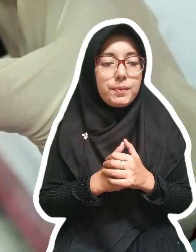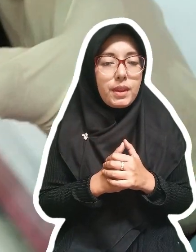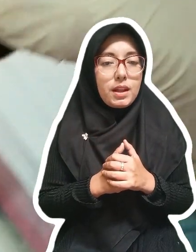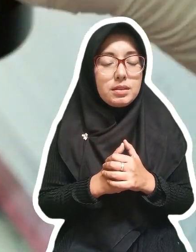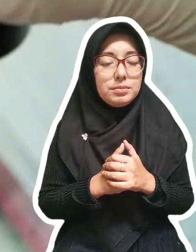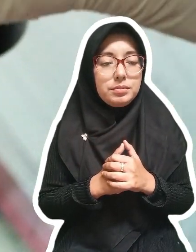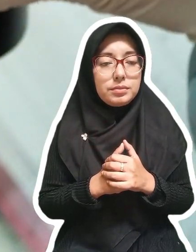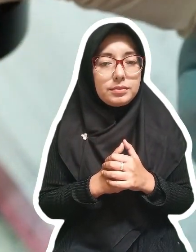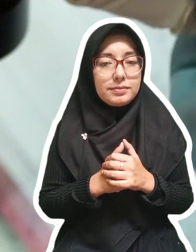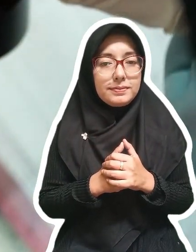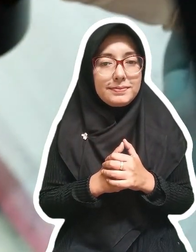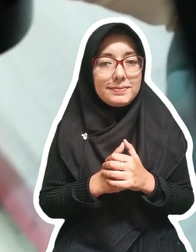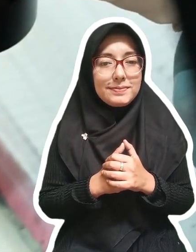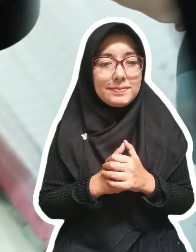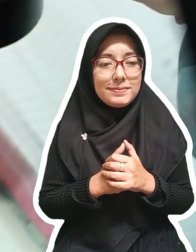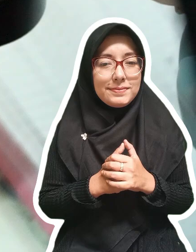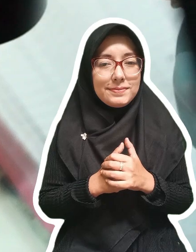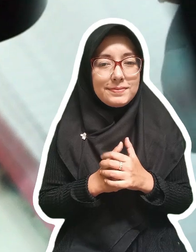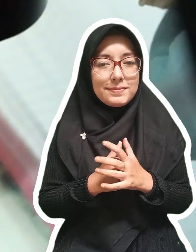bagian.